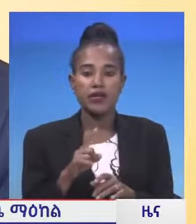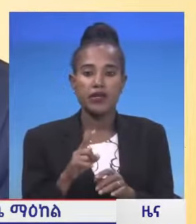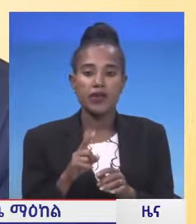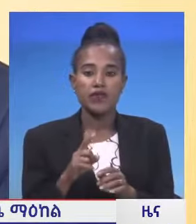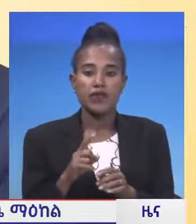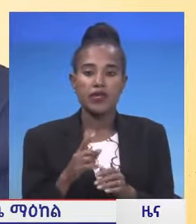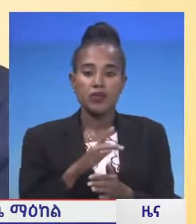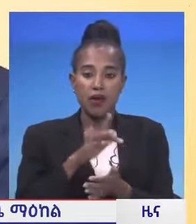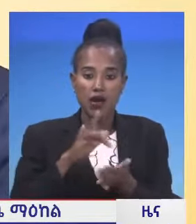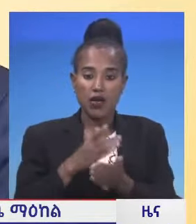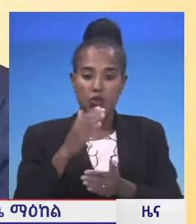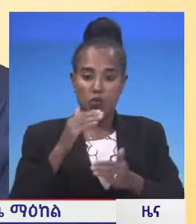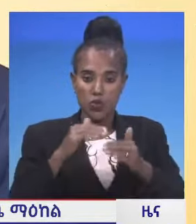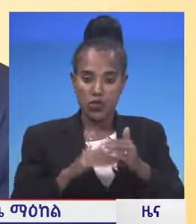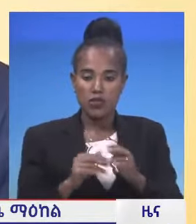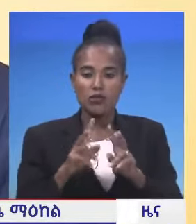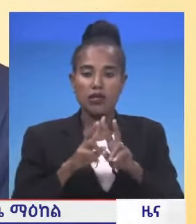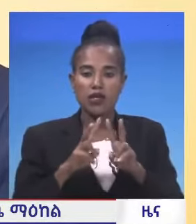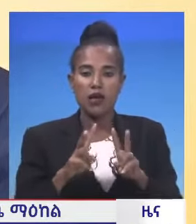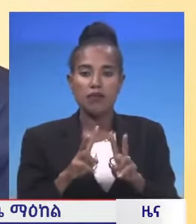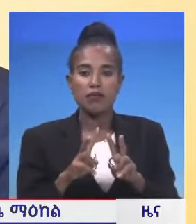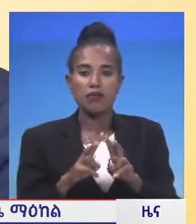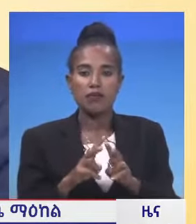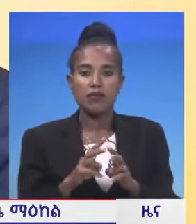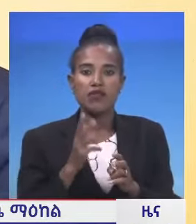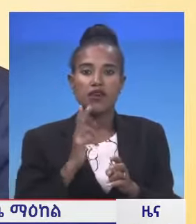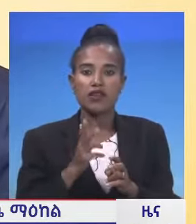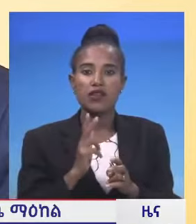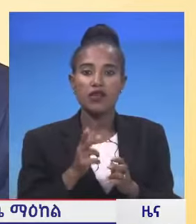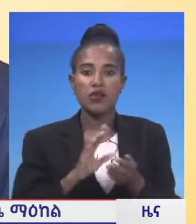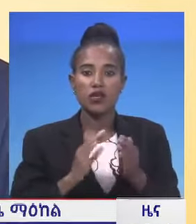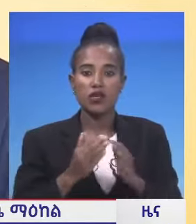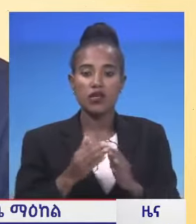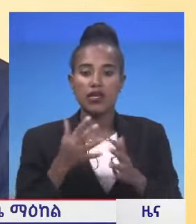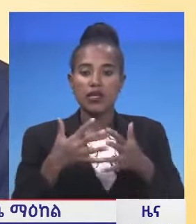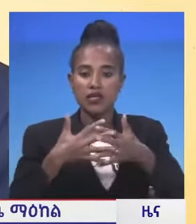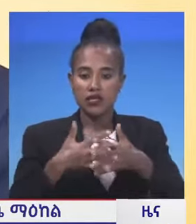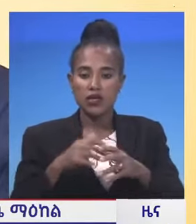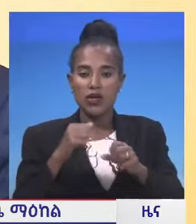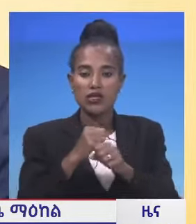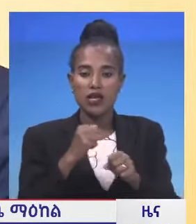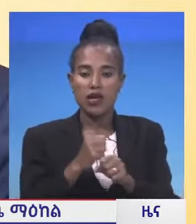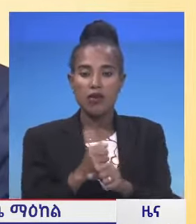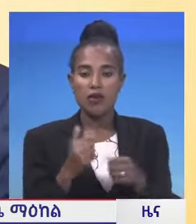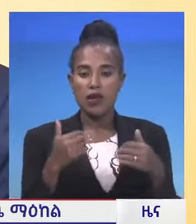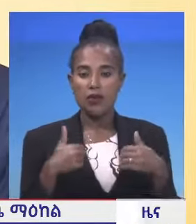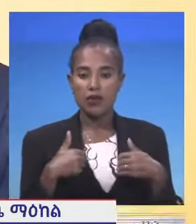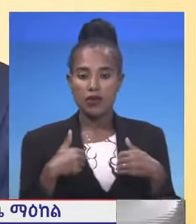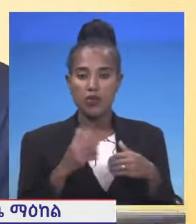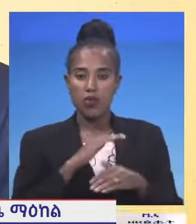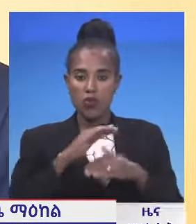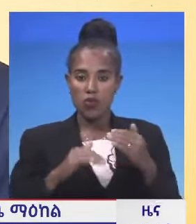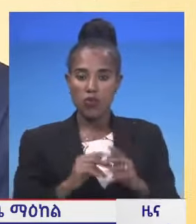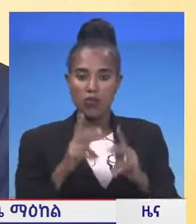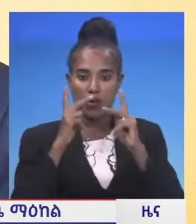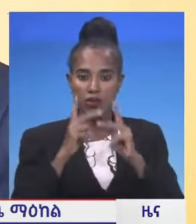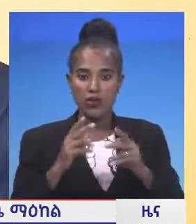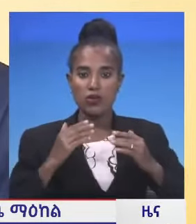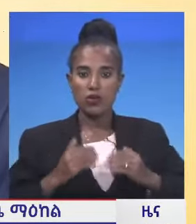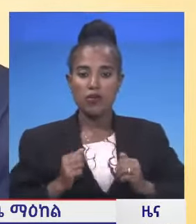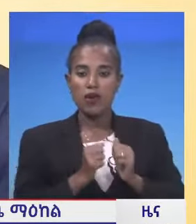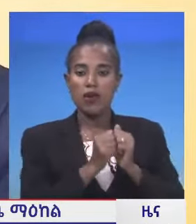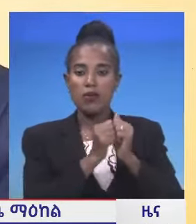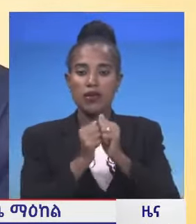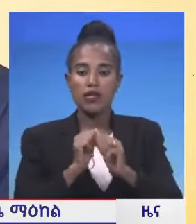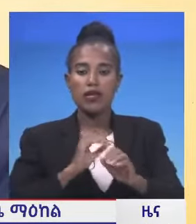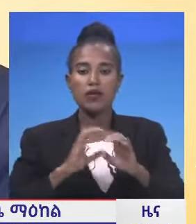ስር በጣም በተሳለጠ መልኩ ቅንጅታዊ ስራ ባለበት መልኩ ሁሉም የሚመለከታቸው አካላት በአንድ ላይ